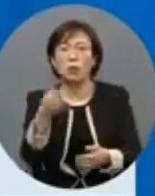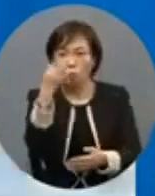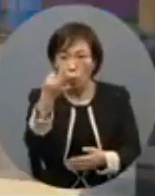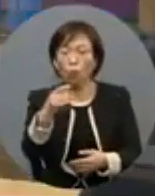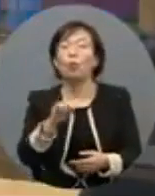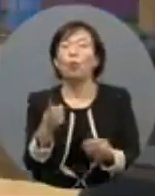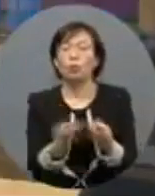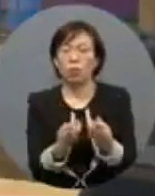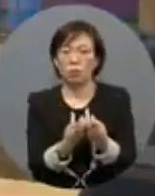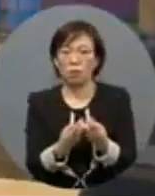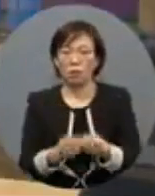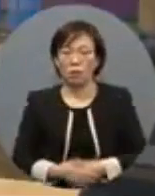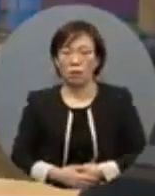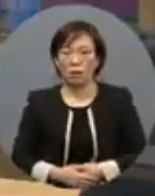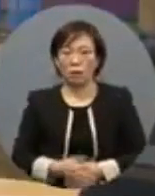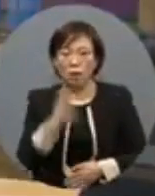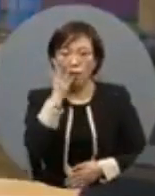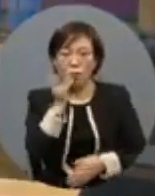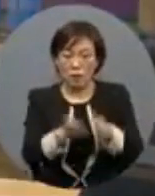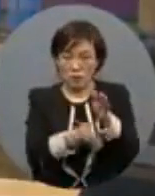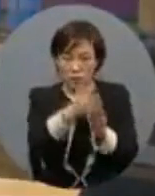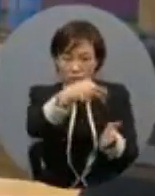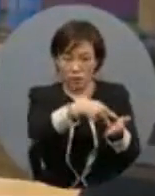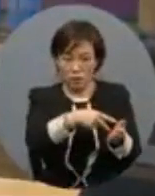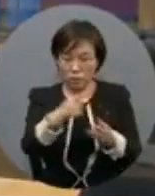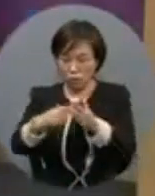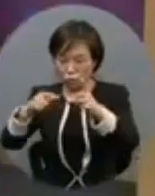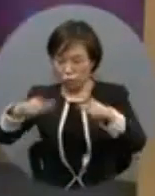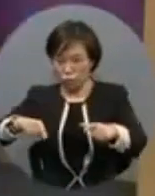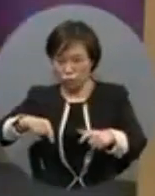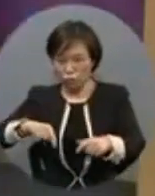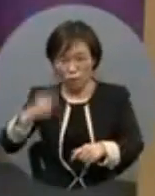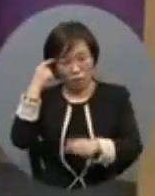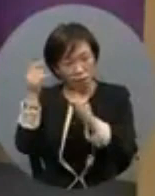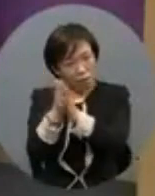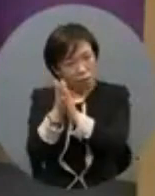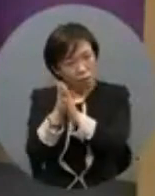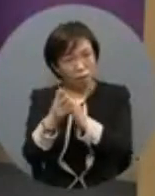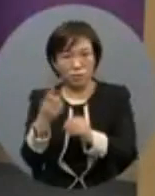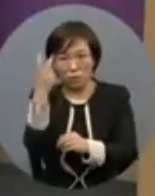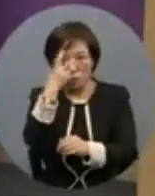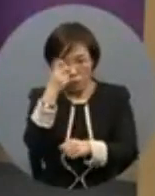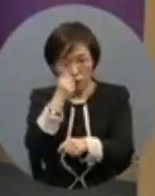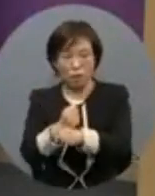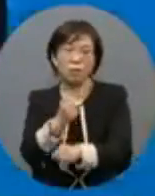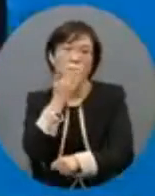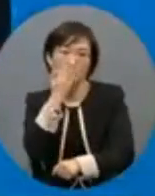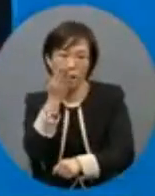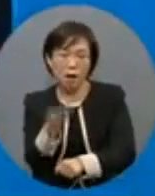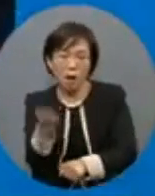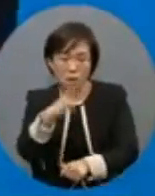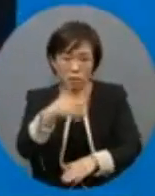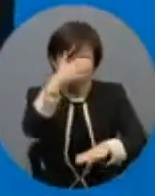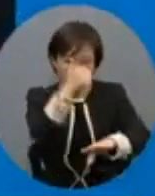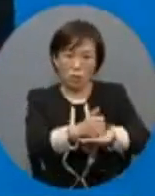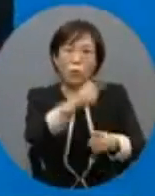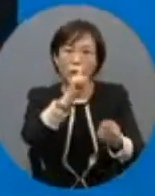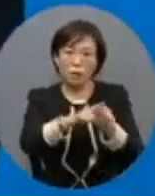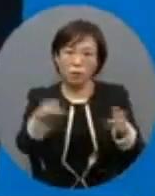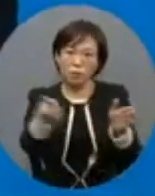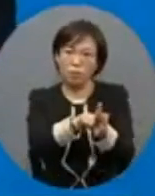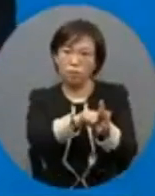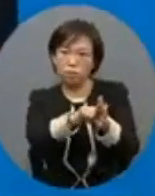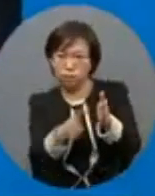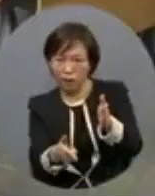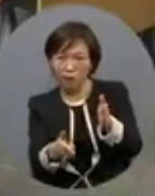왔군요 울산시는 울주군 이 자체 판단으로 신속 항원 검사를 실시할 수는 있겠지만 그 검사 결과는 신뢰성이